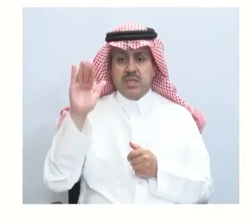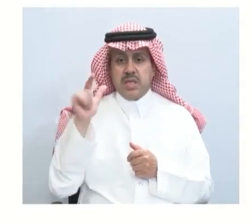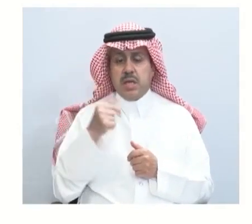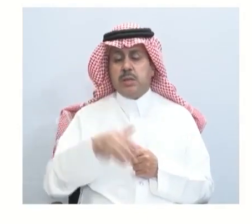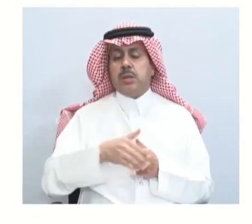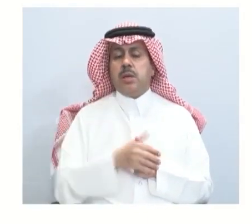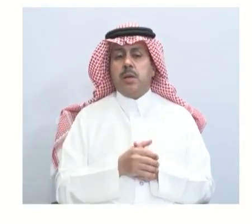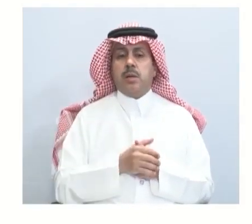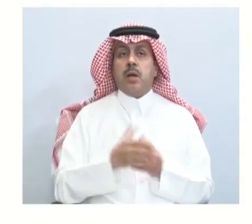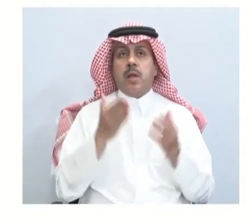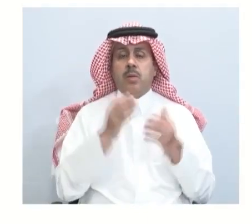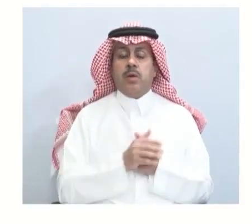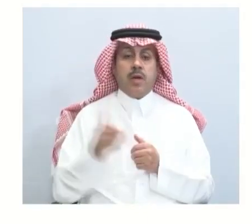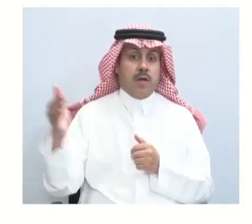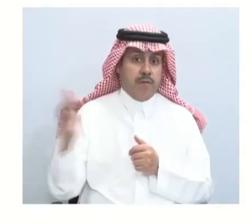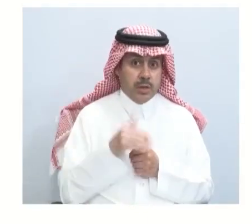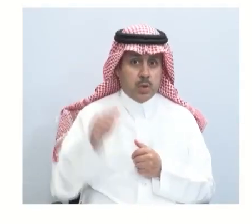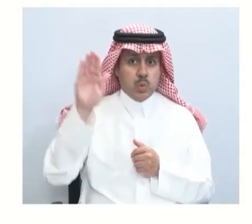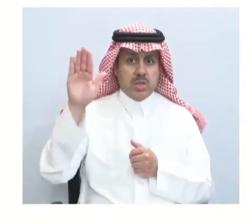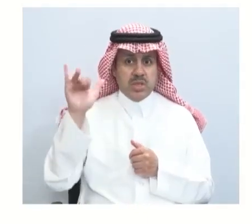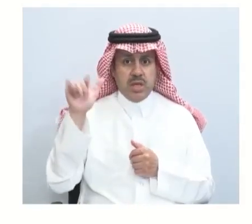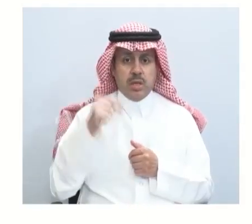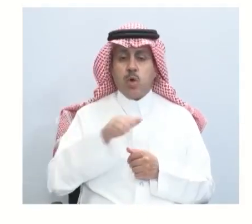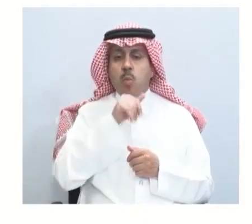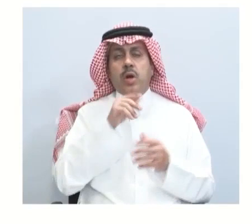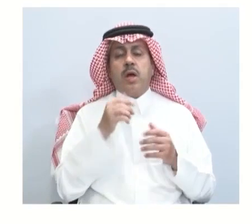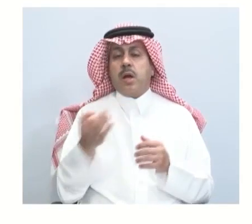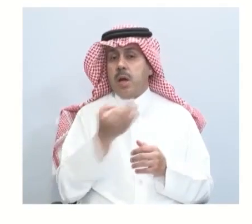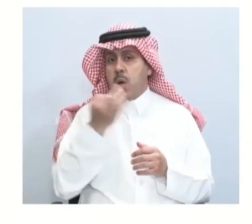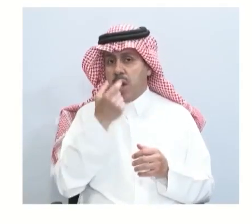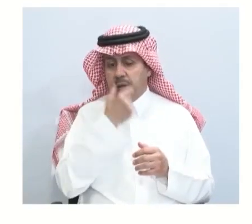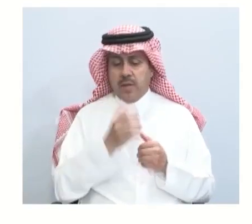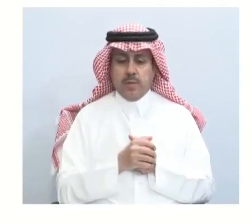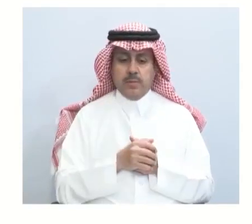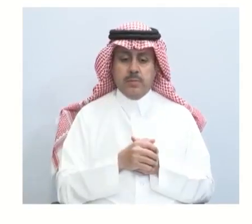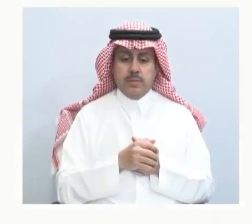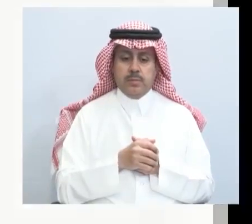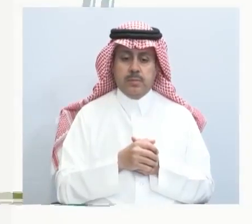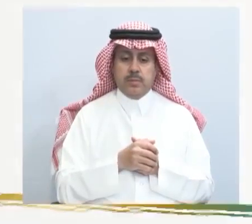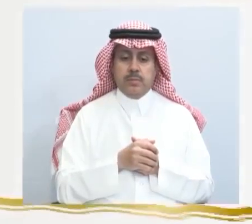تعالى عنه وارضاه فارجعوا الى تلكم السيره العطره من راوي الحديث